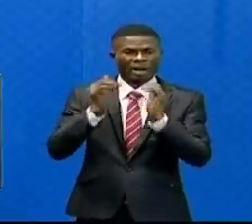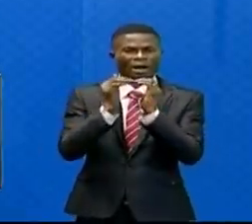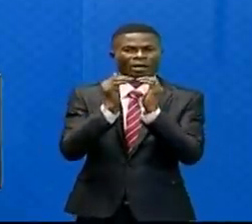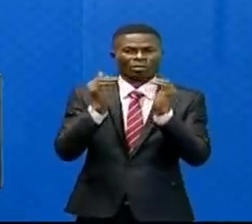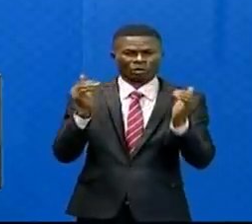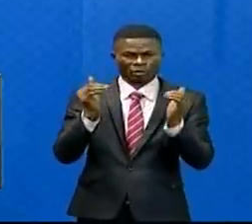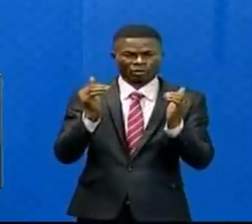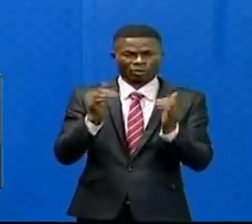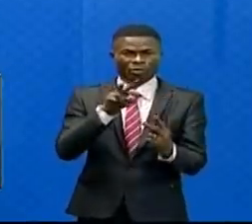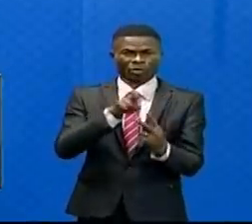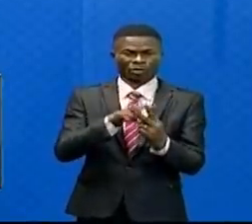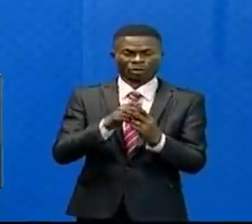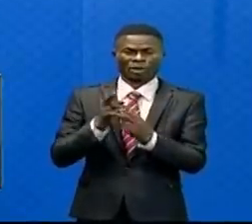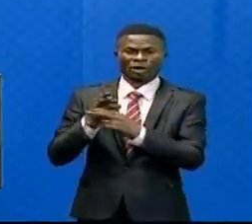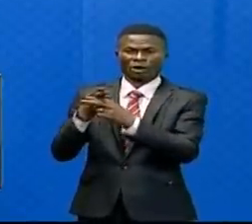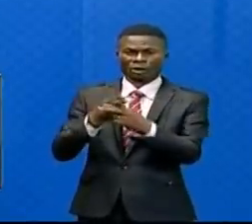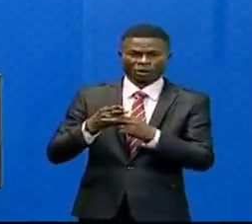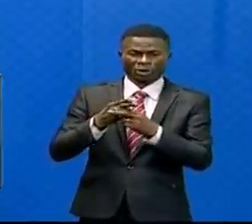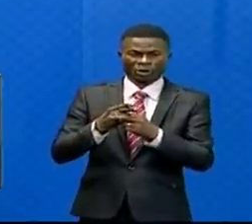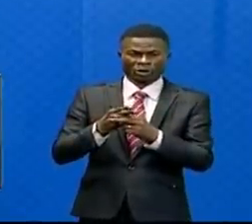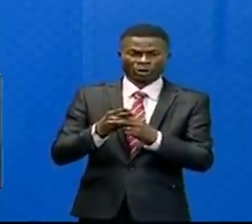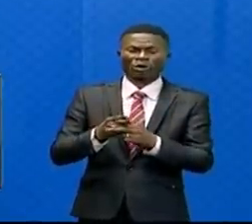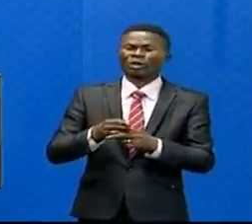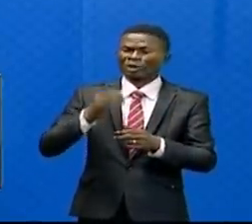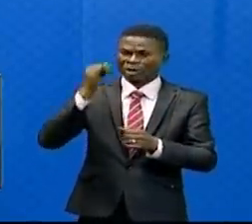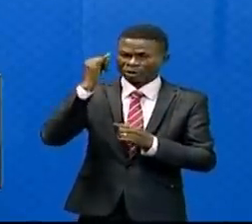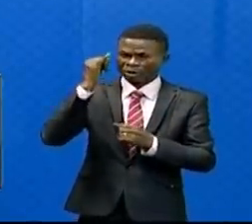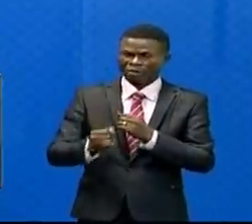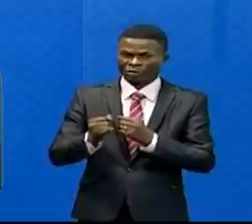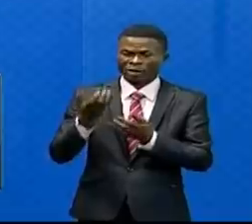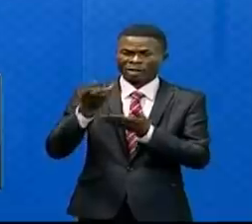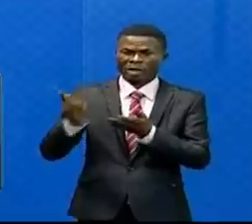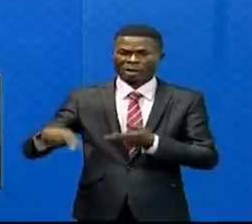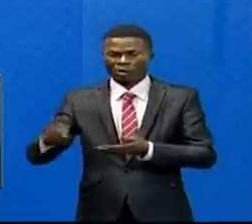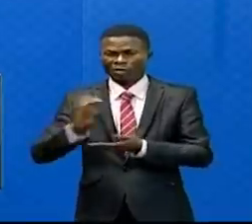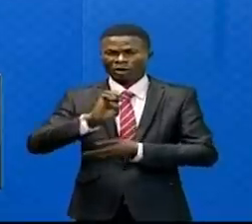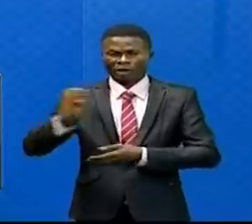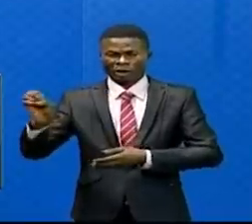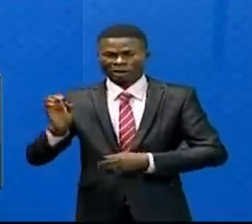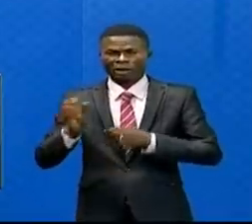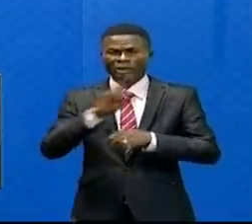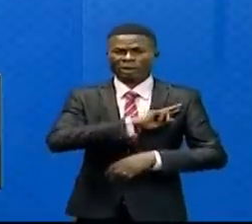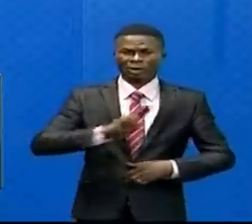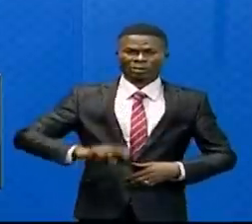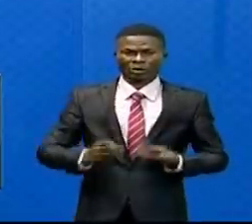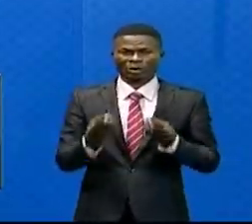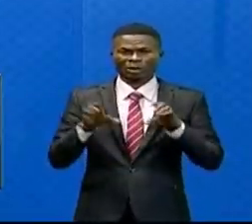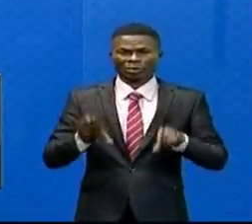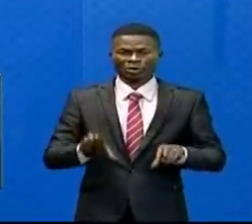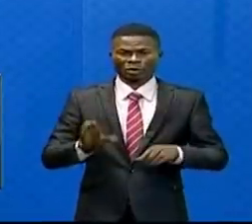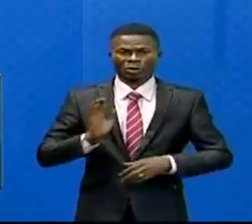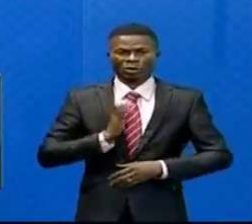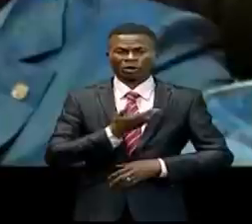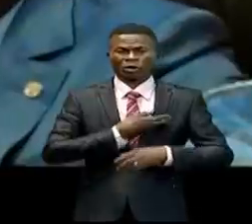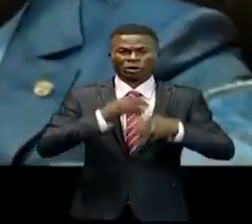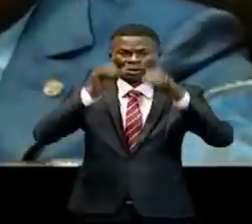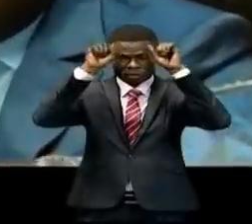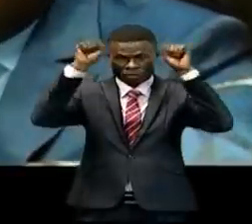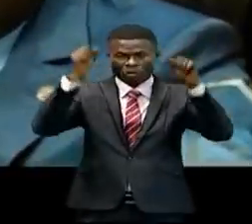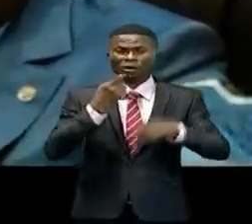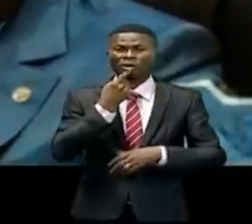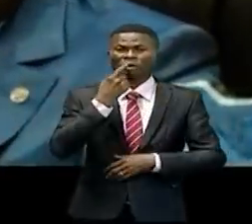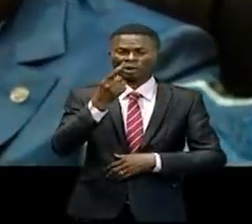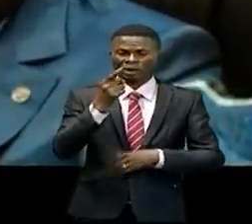et de garantir la sécurité définitive de provinces de l'Est de la République démocratique du Congo, le président de la République a souligné